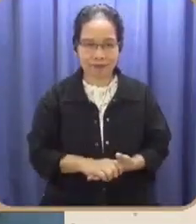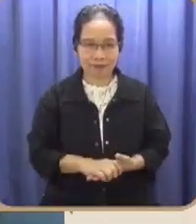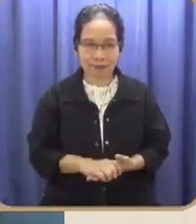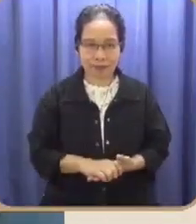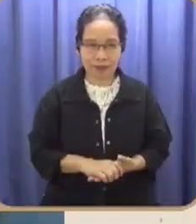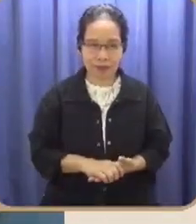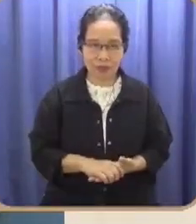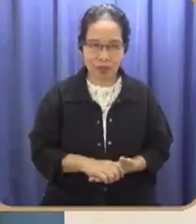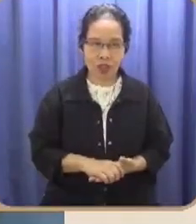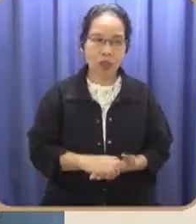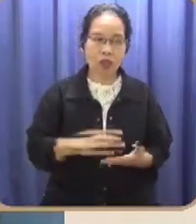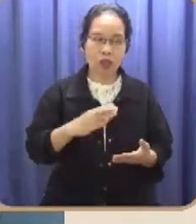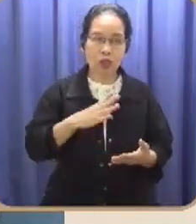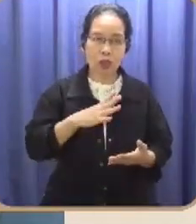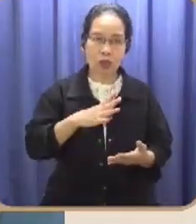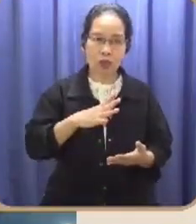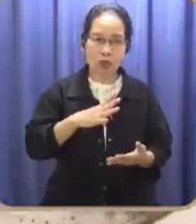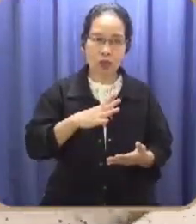Sige po, Kuya.